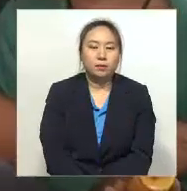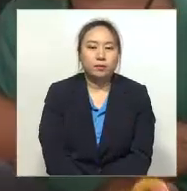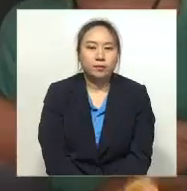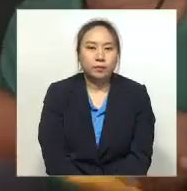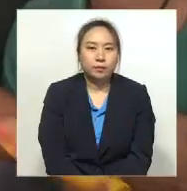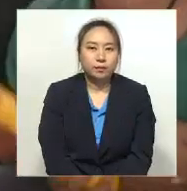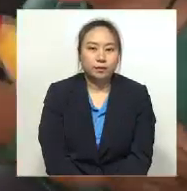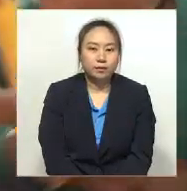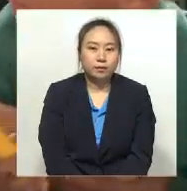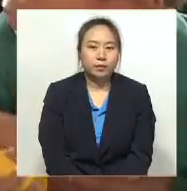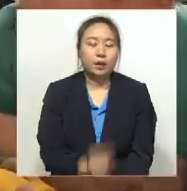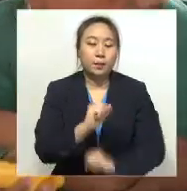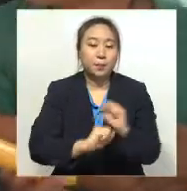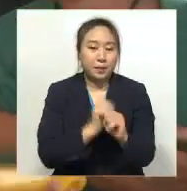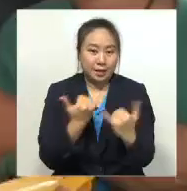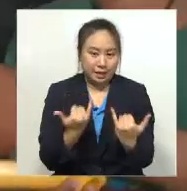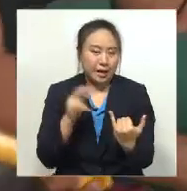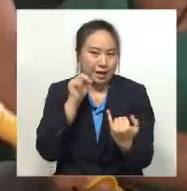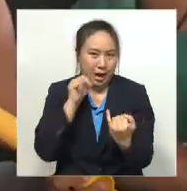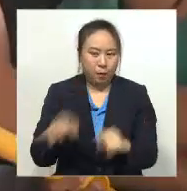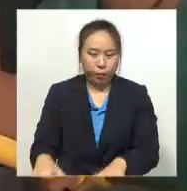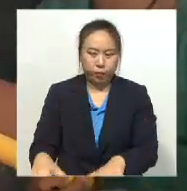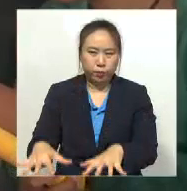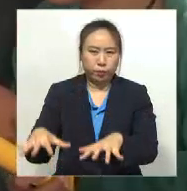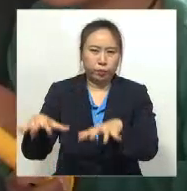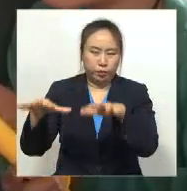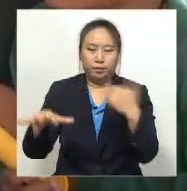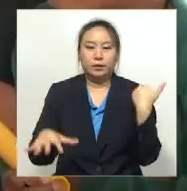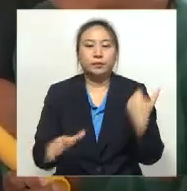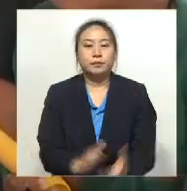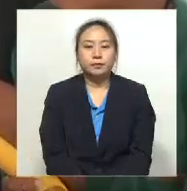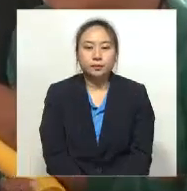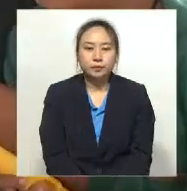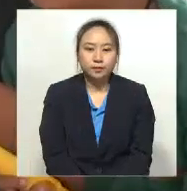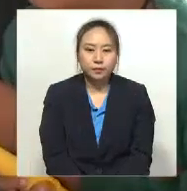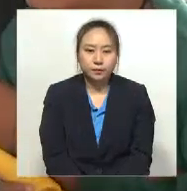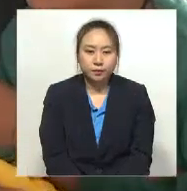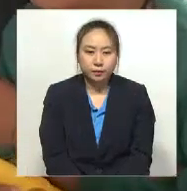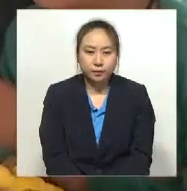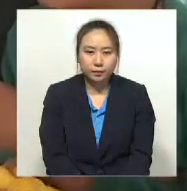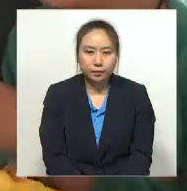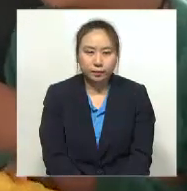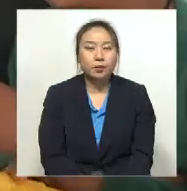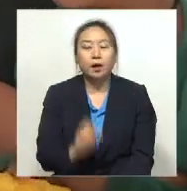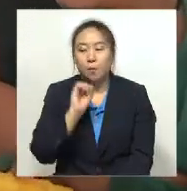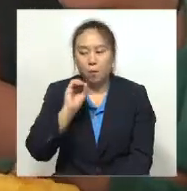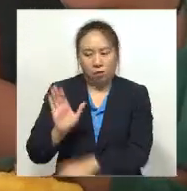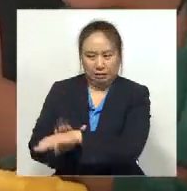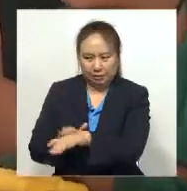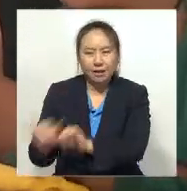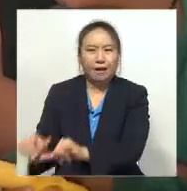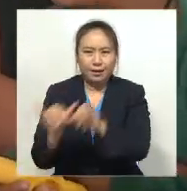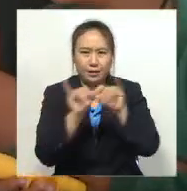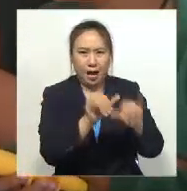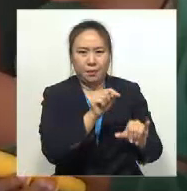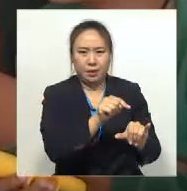ดนี้พอมาปีนี้ขึ้นสูงพวกนะครับคุณก็เลยเอาคุณก็เลยให้อพยพขึ้นมาอยู่พิศกรครับย่